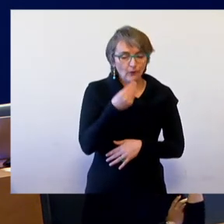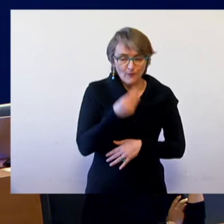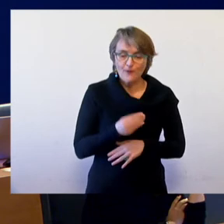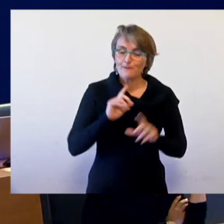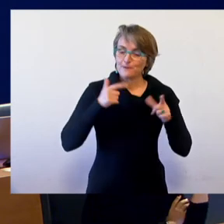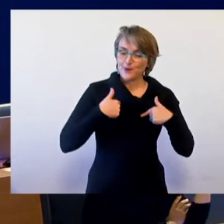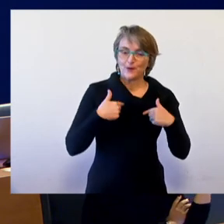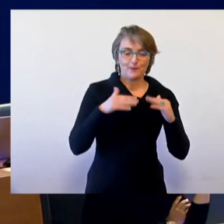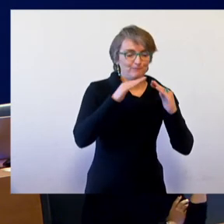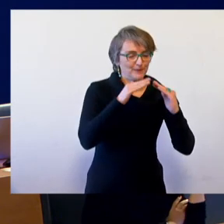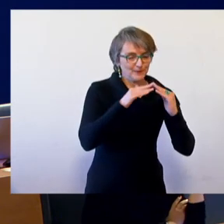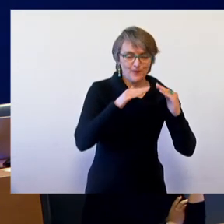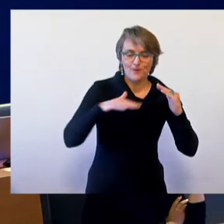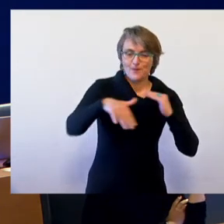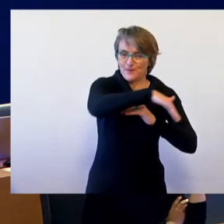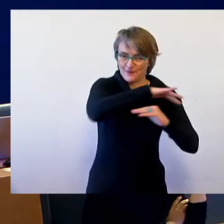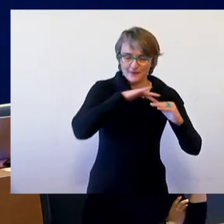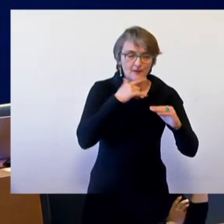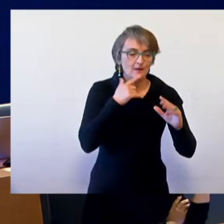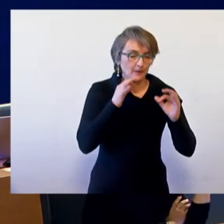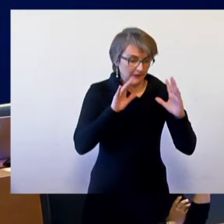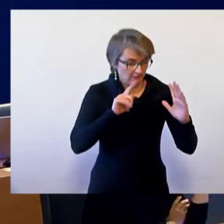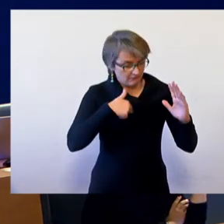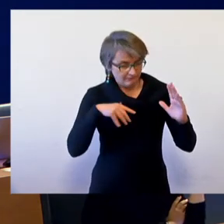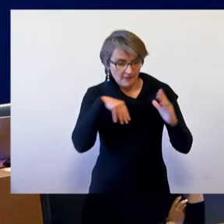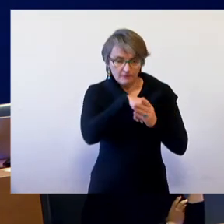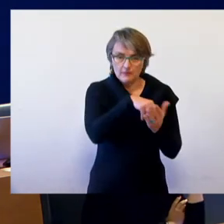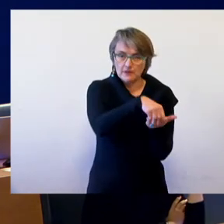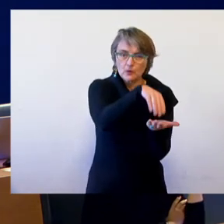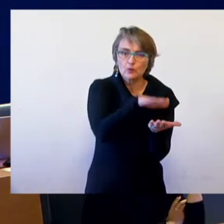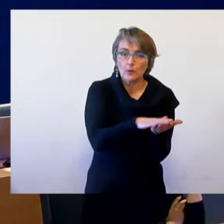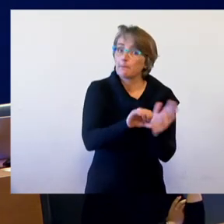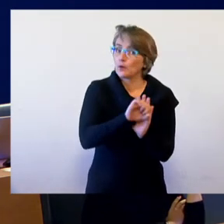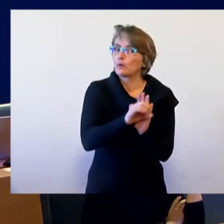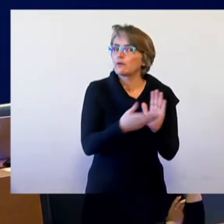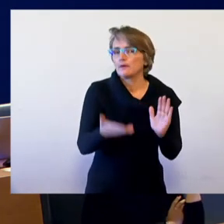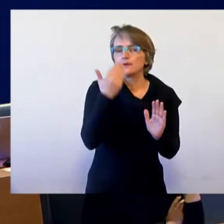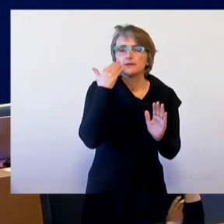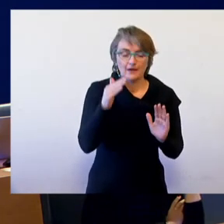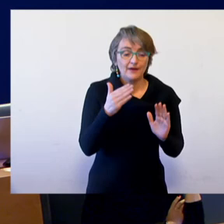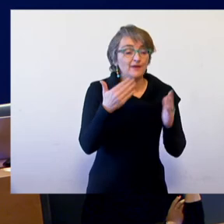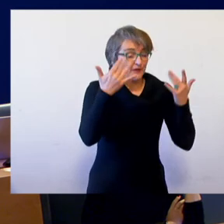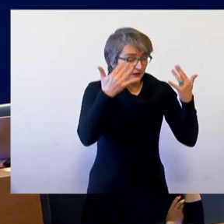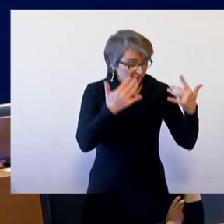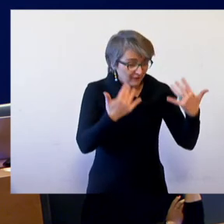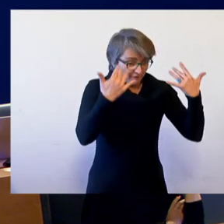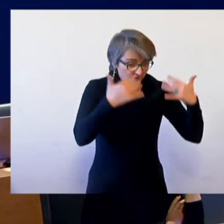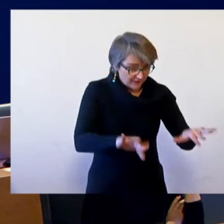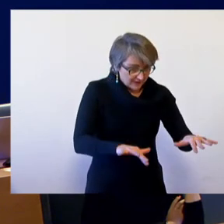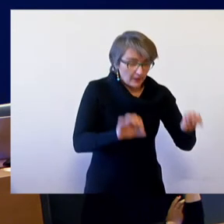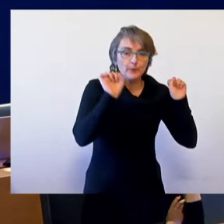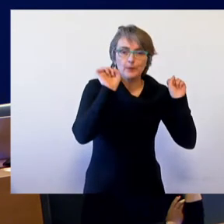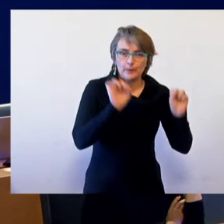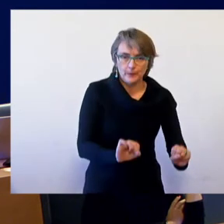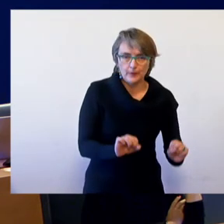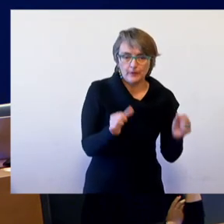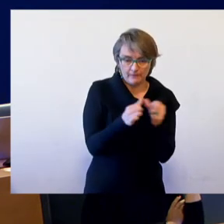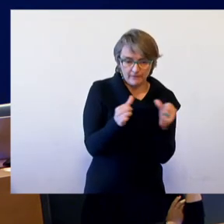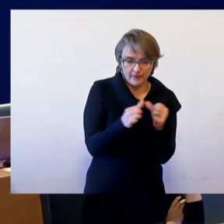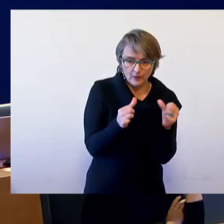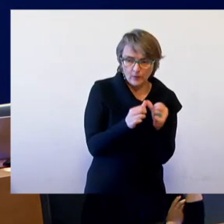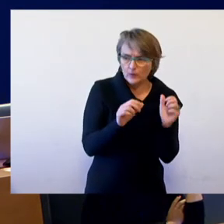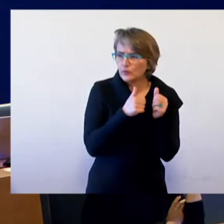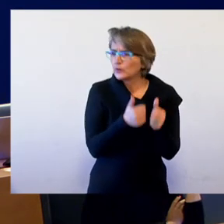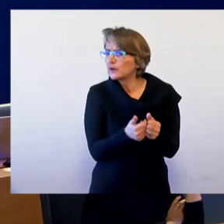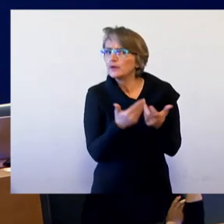inscrits dans leur secteur, l'école de leur secteur, car ils sont en tout cas prioritaires, d'inscrire dans le rapprochement, de prendre en